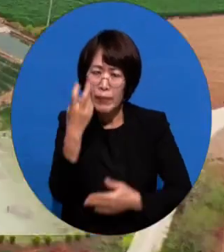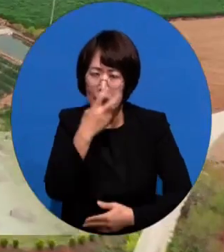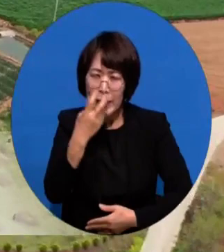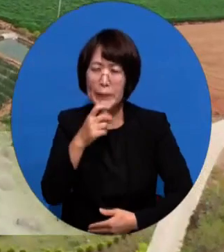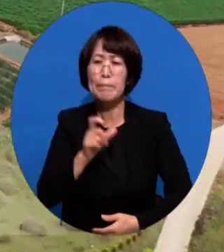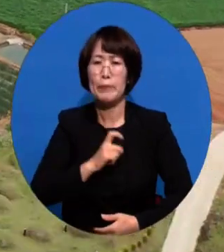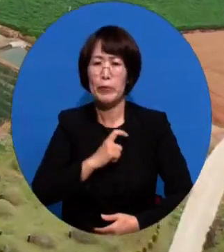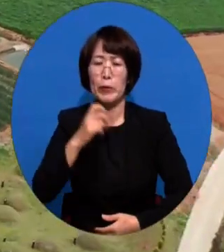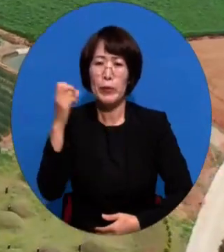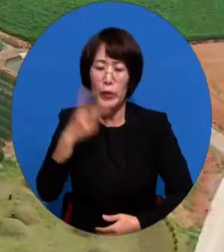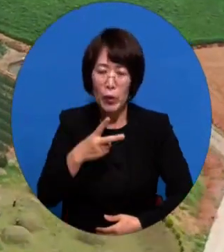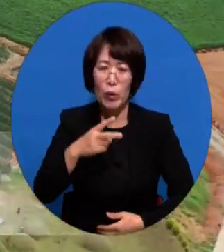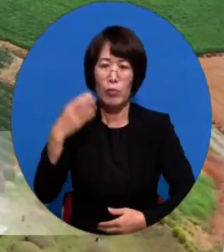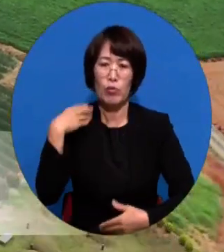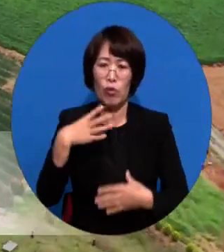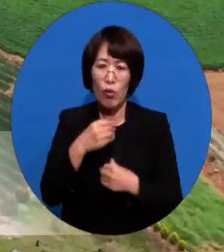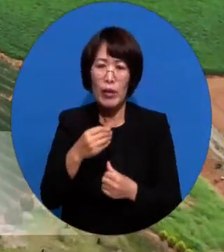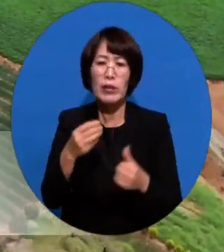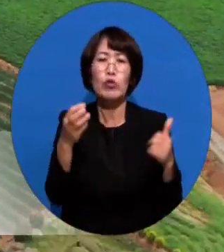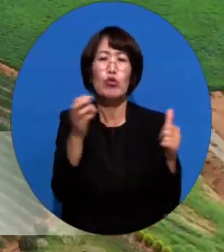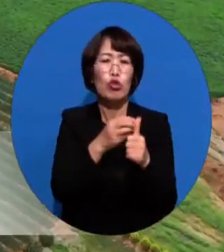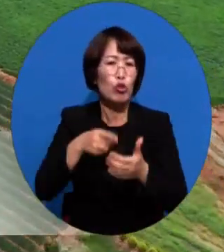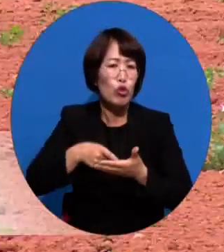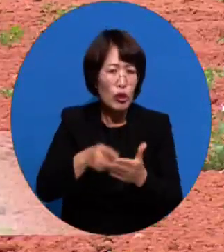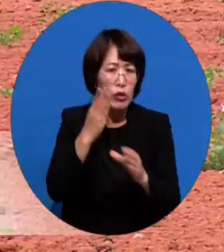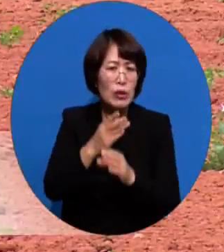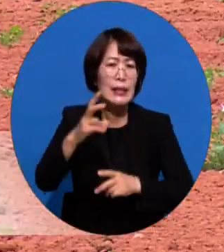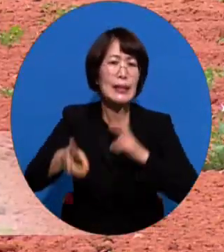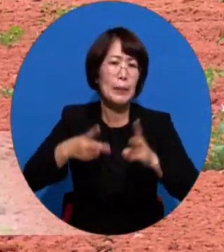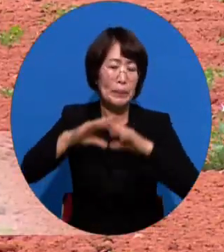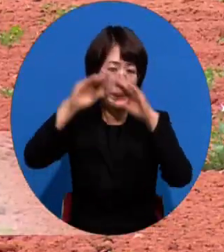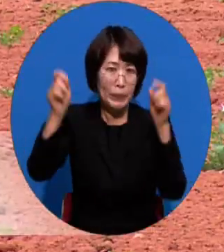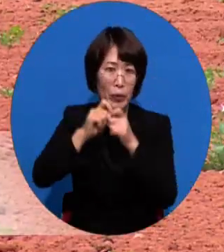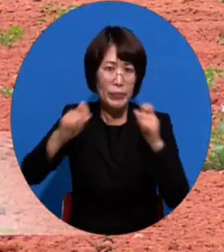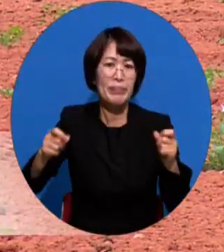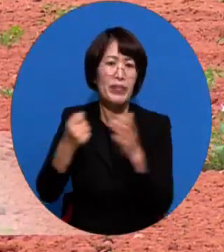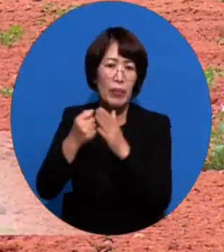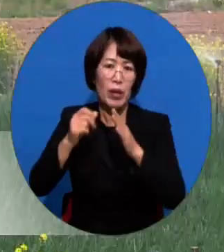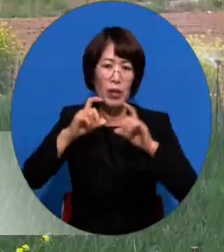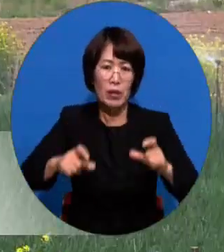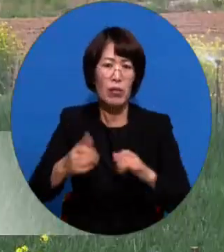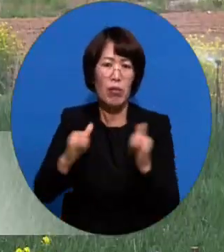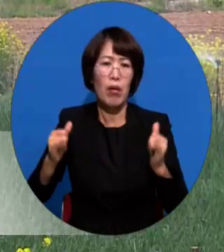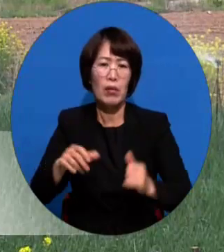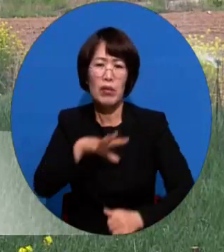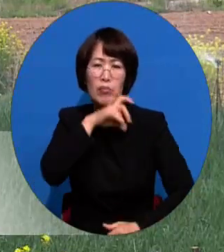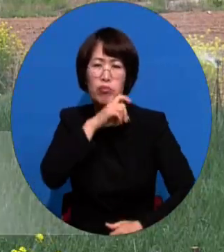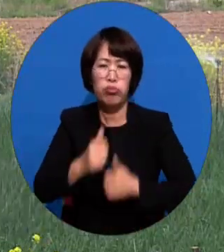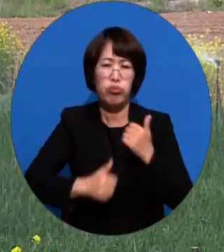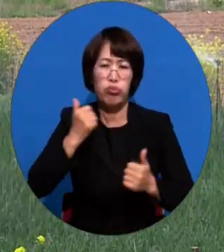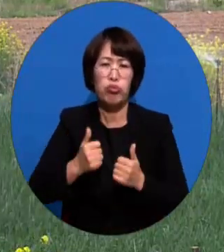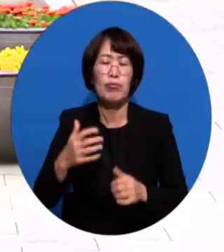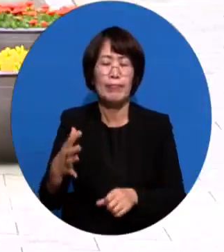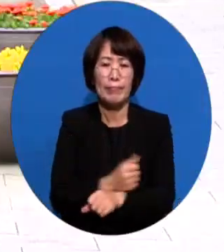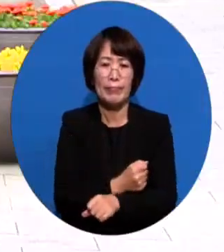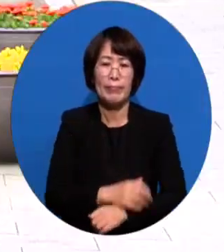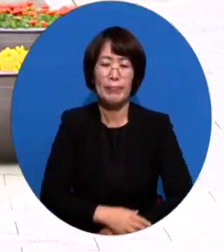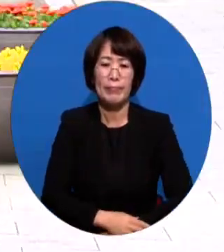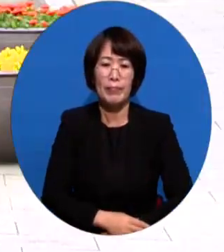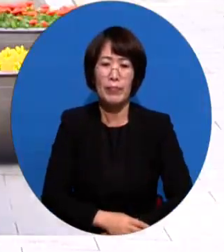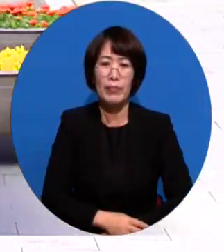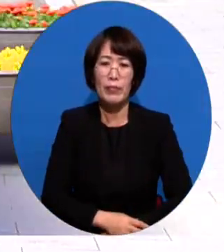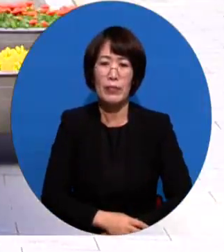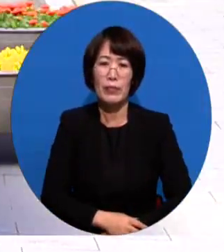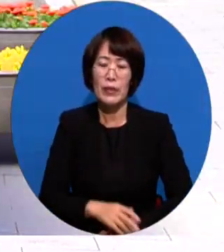의혹. 그리고 무안군이 추진하려 한 핵심 사업마저 보류하자 무안 지역 주민들의 반발은 더욱 거세지고 있습니다. 전투